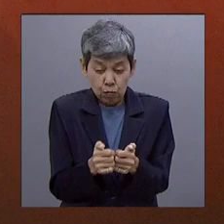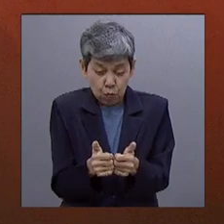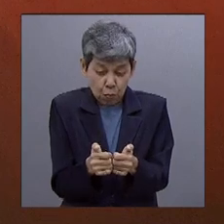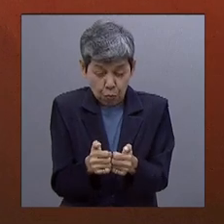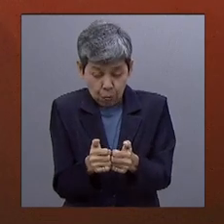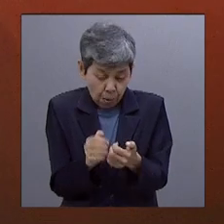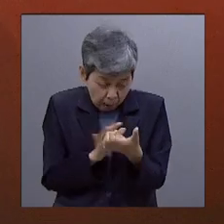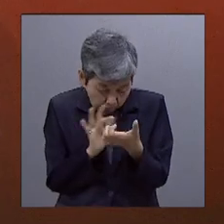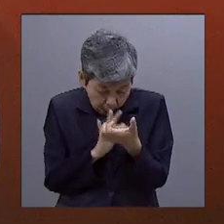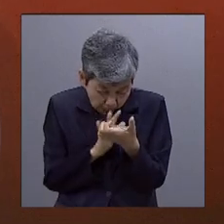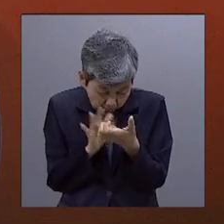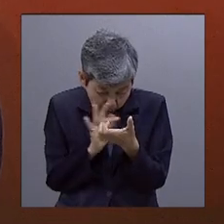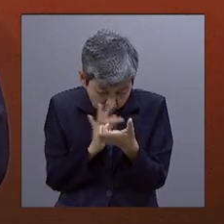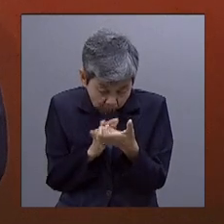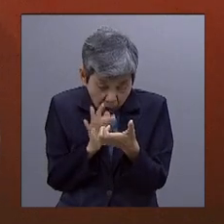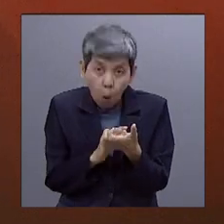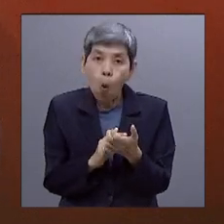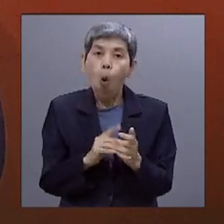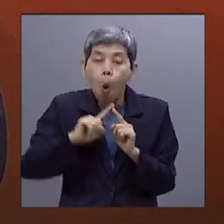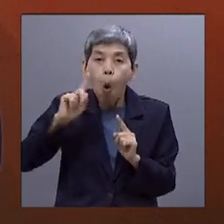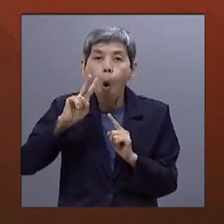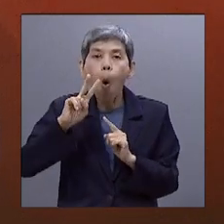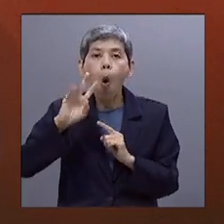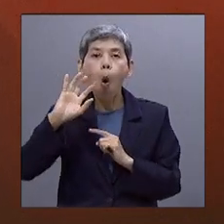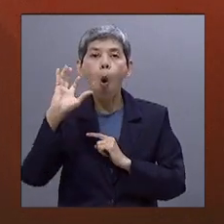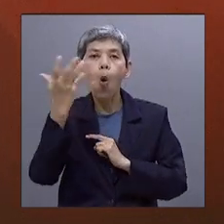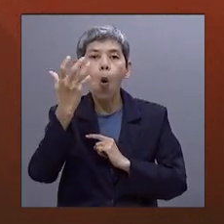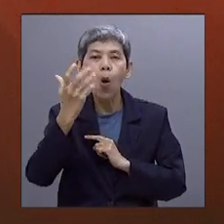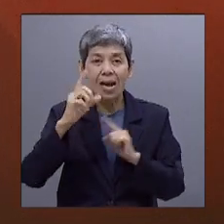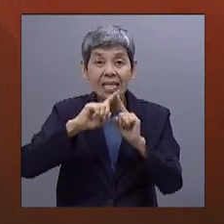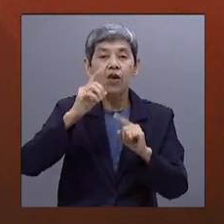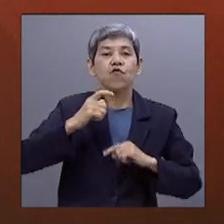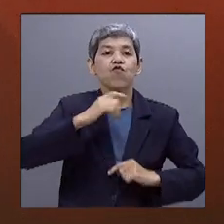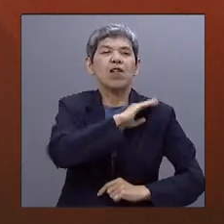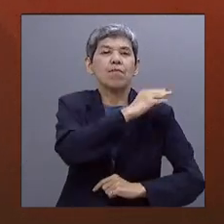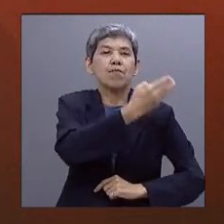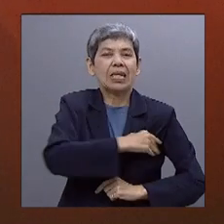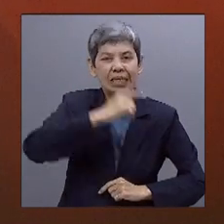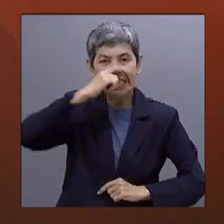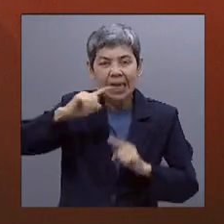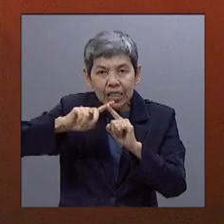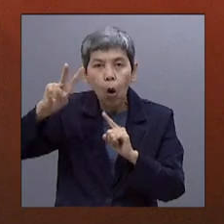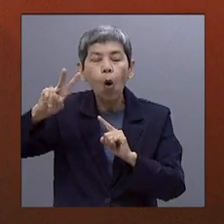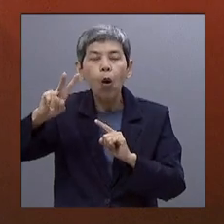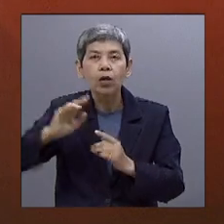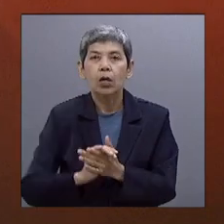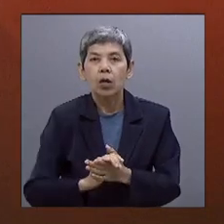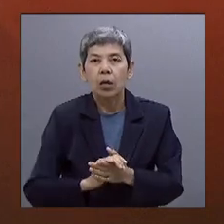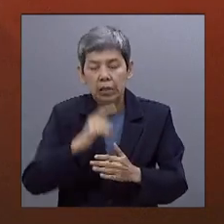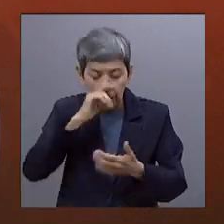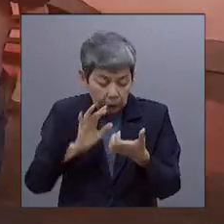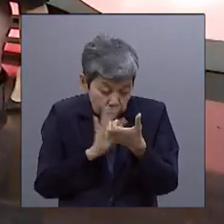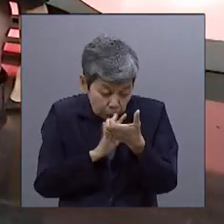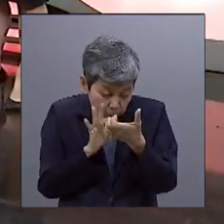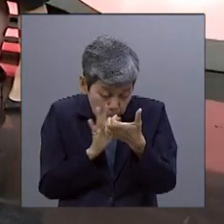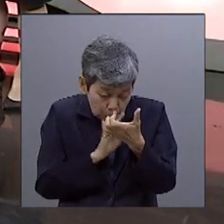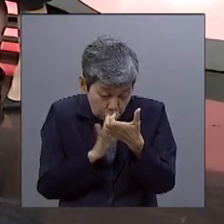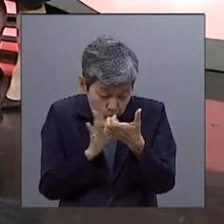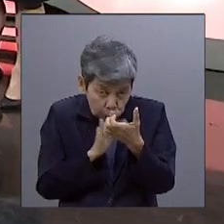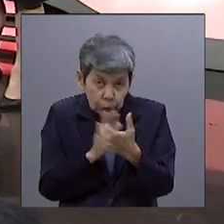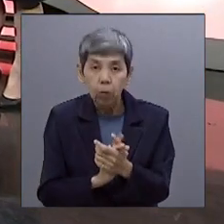อยู่หน้าจอโทรศัพท์มือถืออันดับ 2ของโลกนะคะอันดับ 1กับฟิลิปปินส์ก็คือเฉลี่ยคนไทย 1วันจะอยู่หน้าจอโทรศัพท์มือถือ